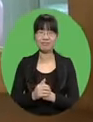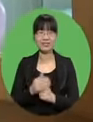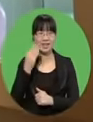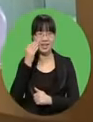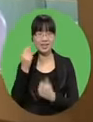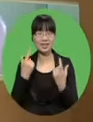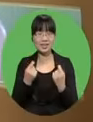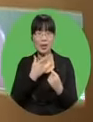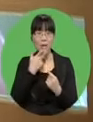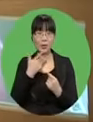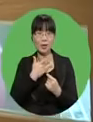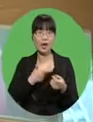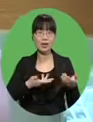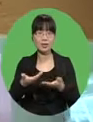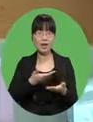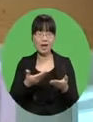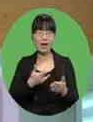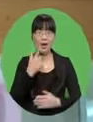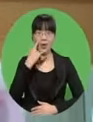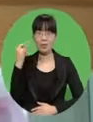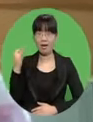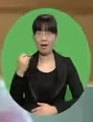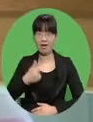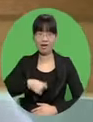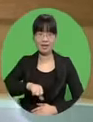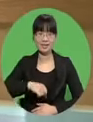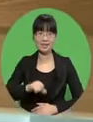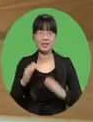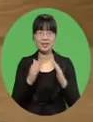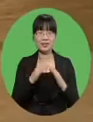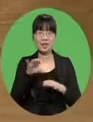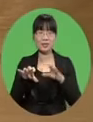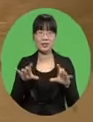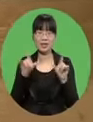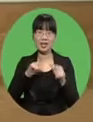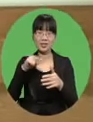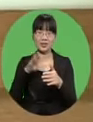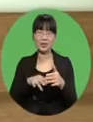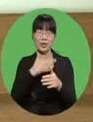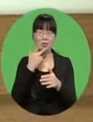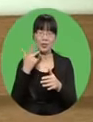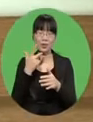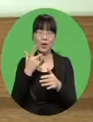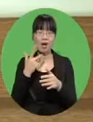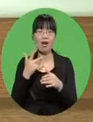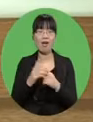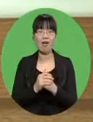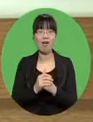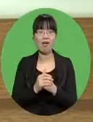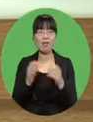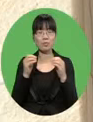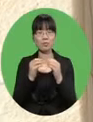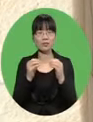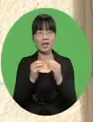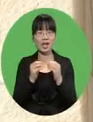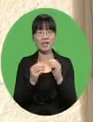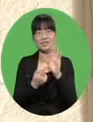익숙한 듯 영어를 주고받는 엄마와 아들. 집안 곳곳엔 생활 속 영어 회화 문장이 붙어 있는데요.